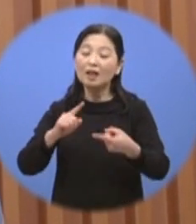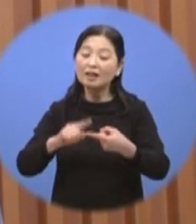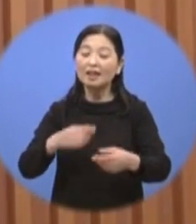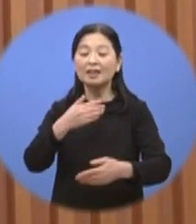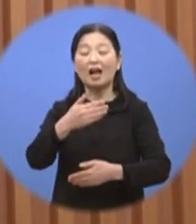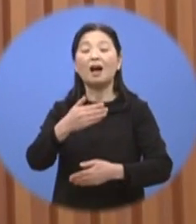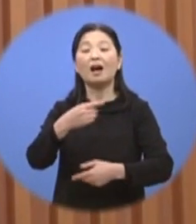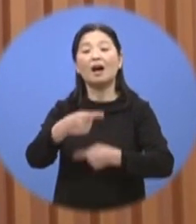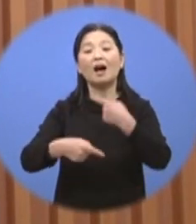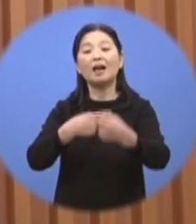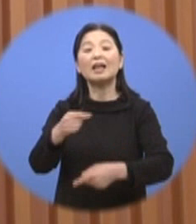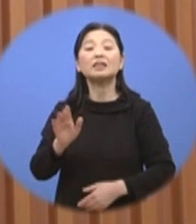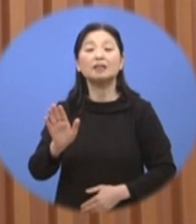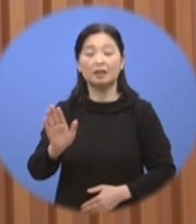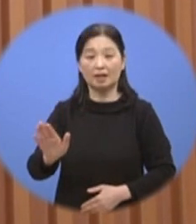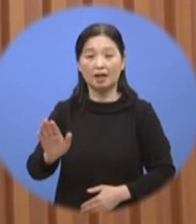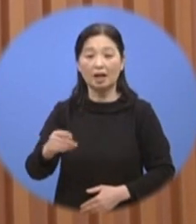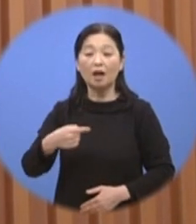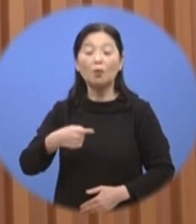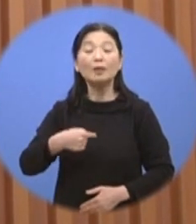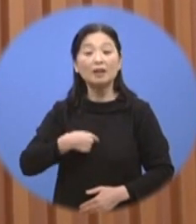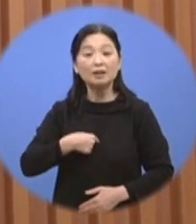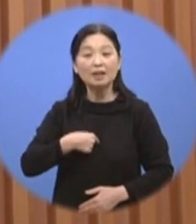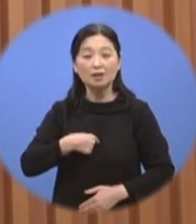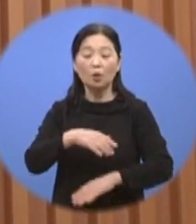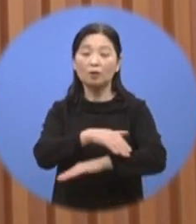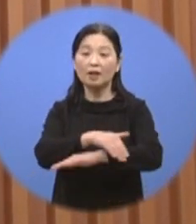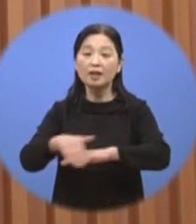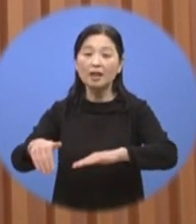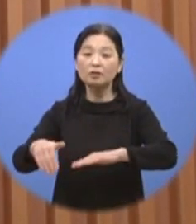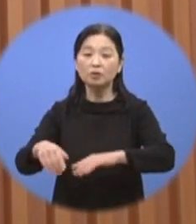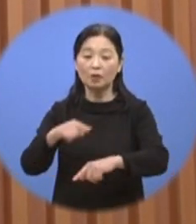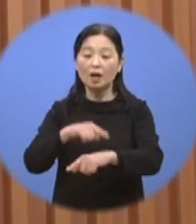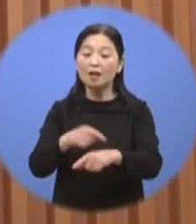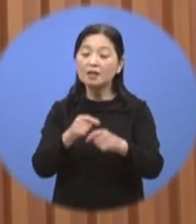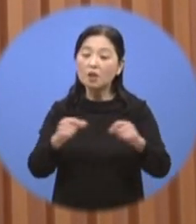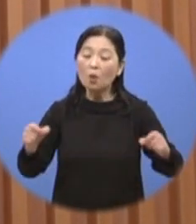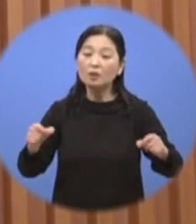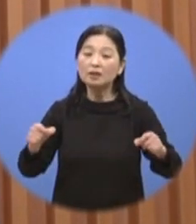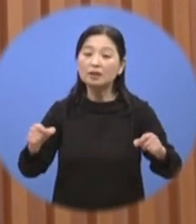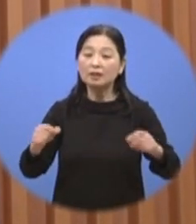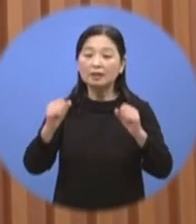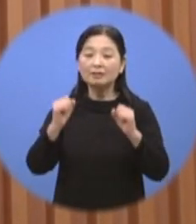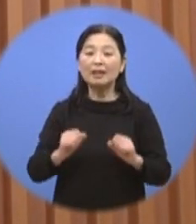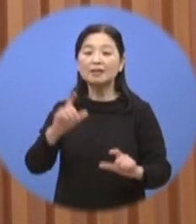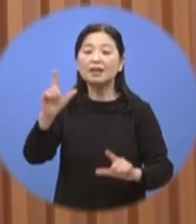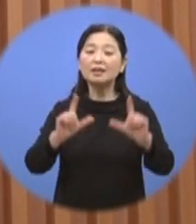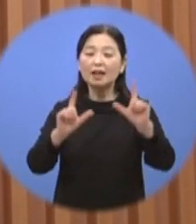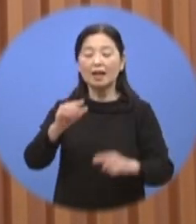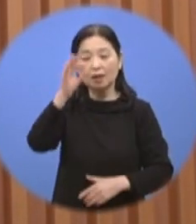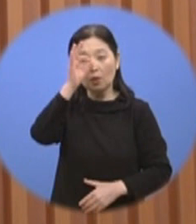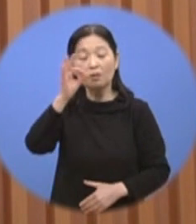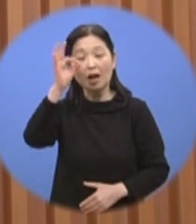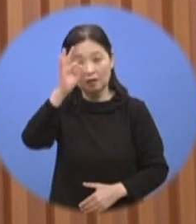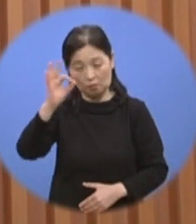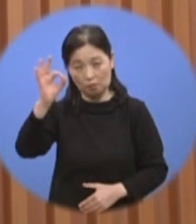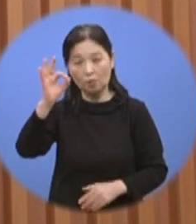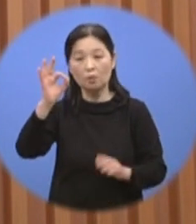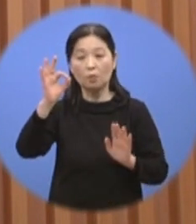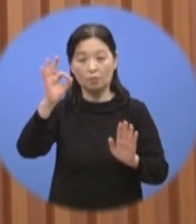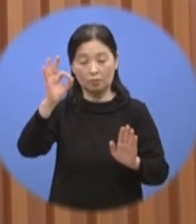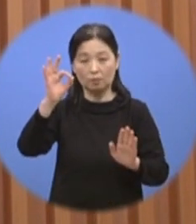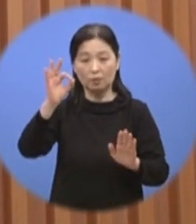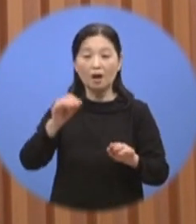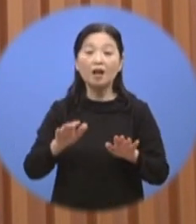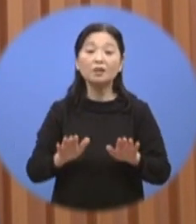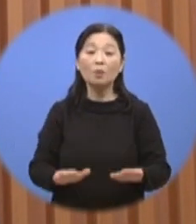。私ども戦略の一つが長期滞在型の観光地になるというのが大きな戦略の一つでして、